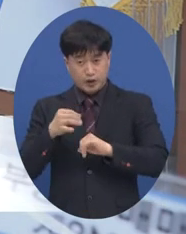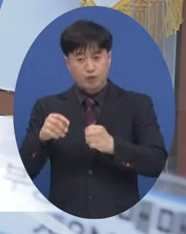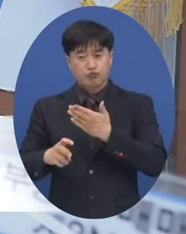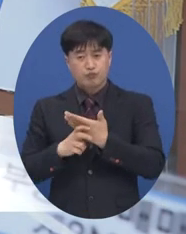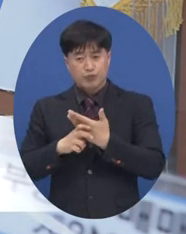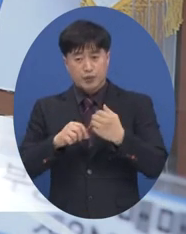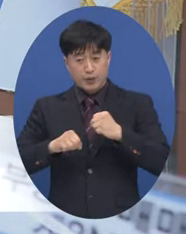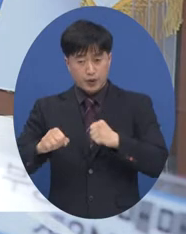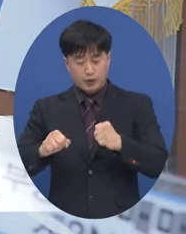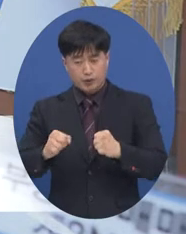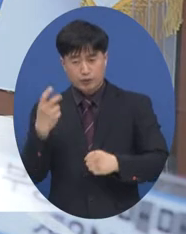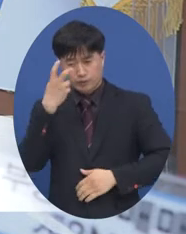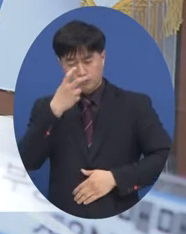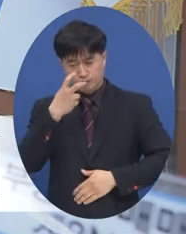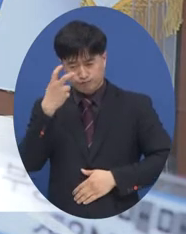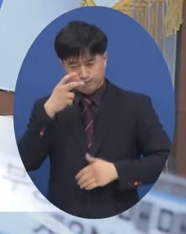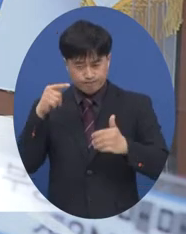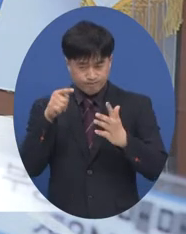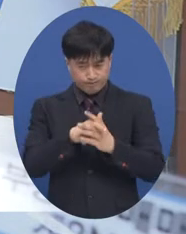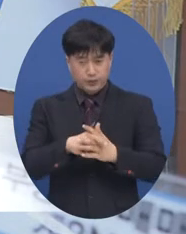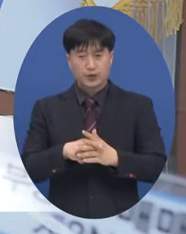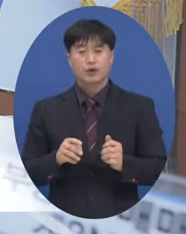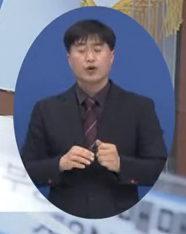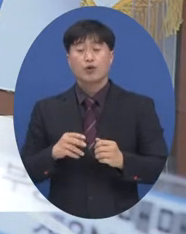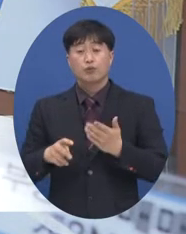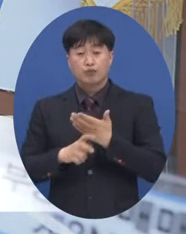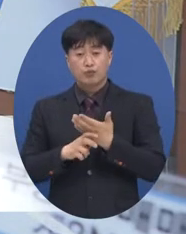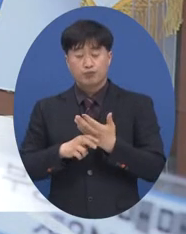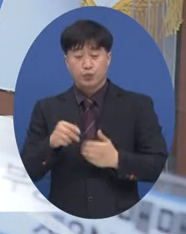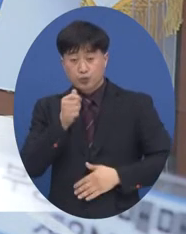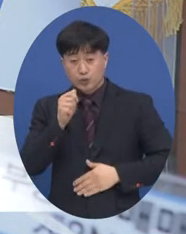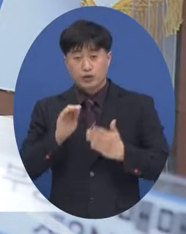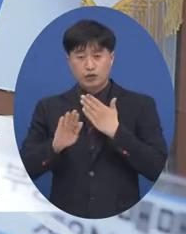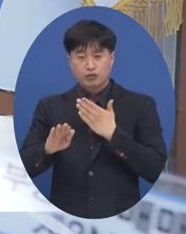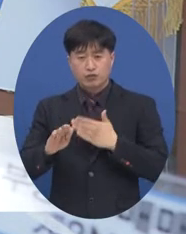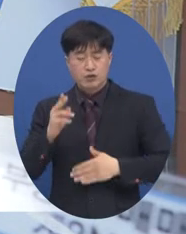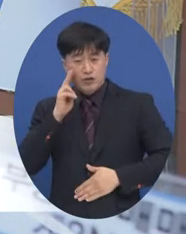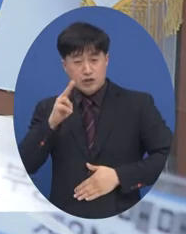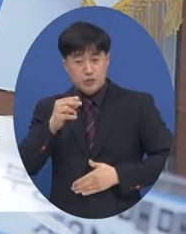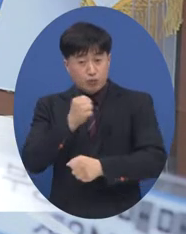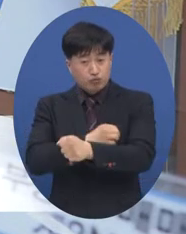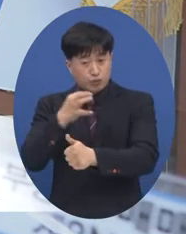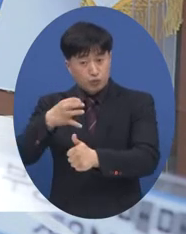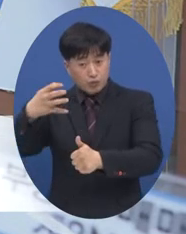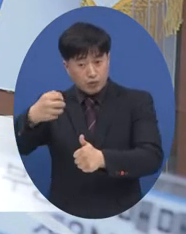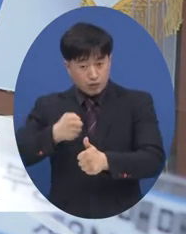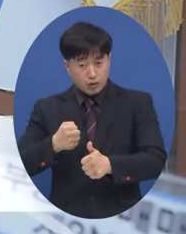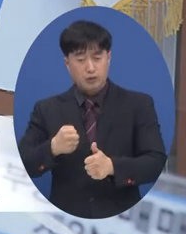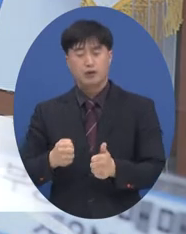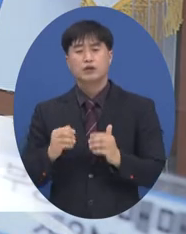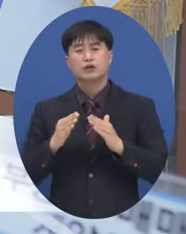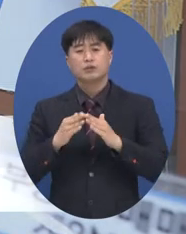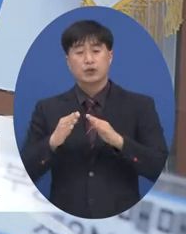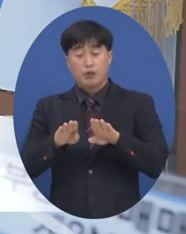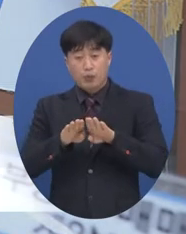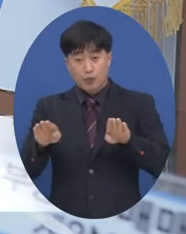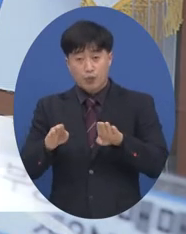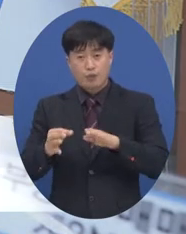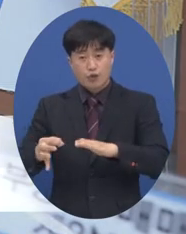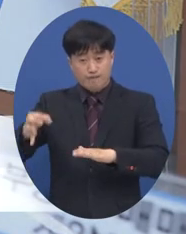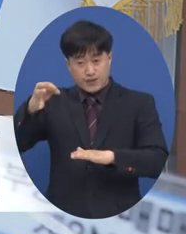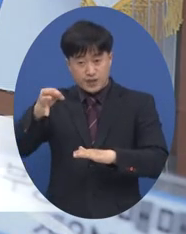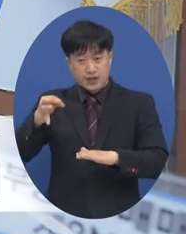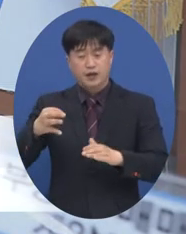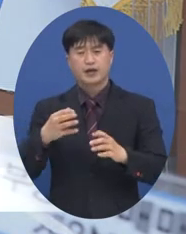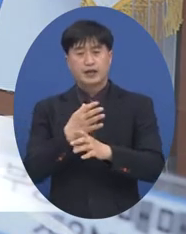특사경에 덜미를 잡혔습니다. 불법 중개 후 과도한 수수료를 가로채는가 하면 집값을 시세보다 월등한 가격으로 담합하는